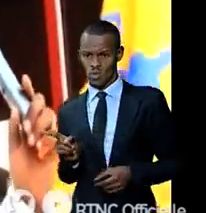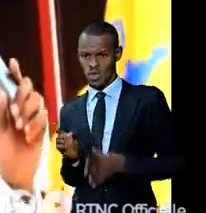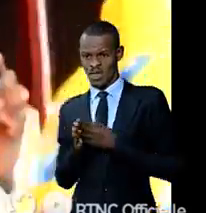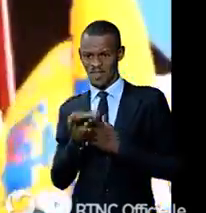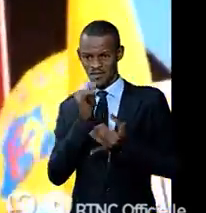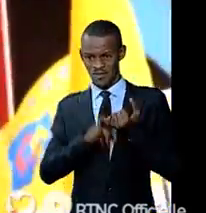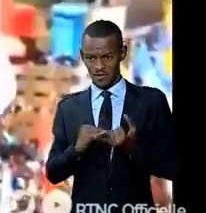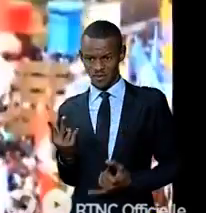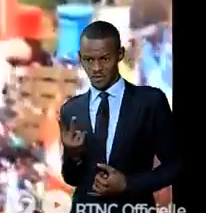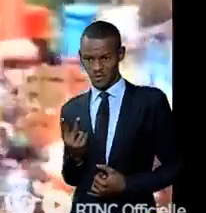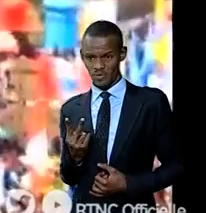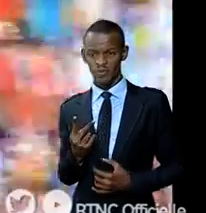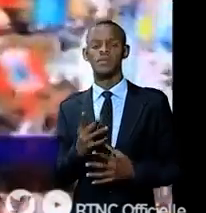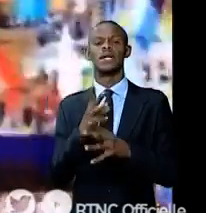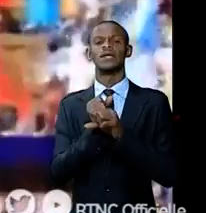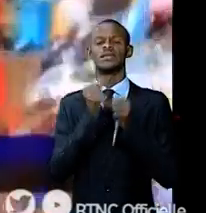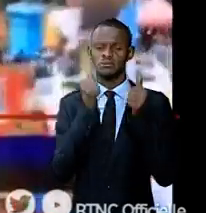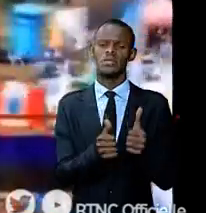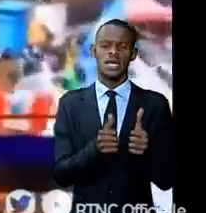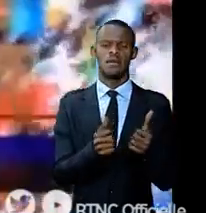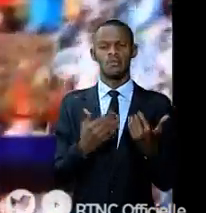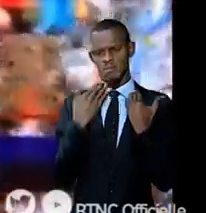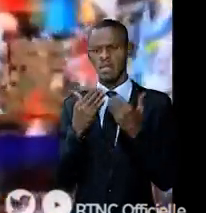qu'à toute sa délégation.